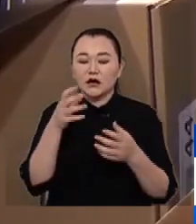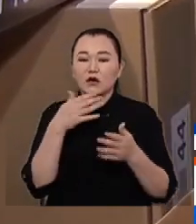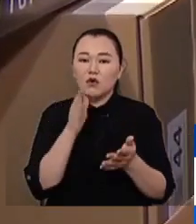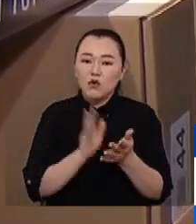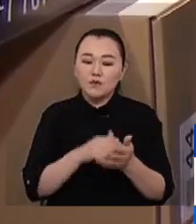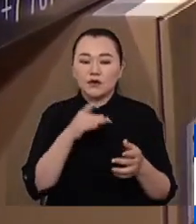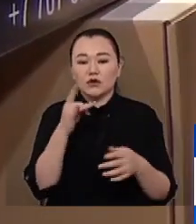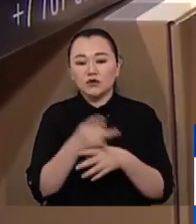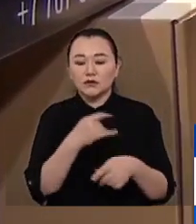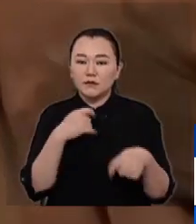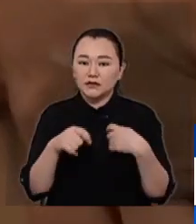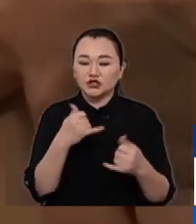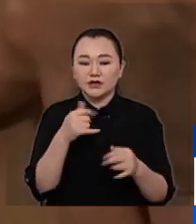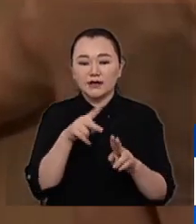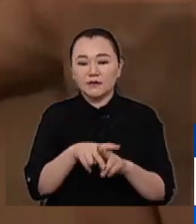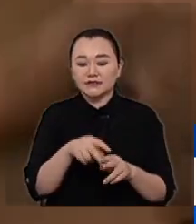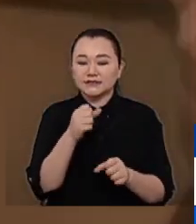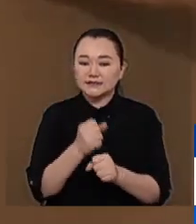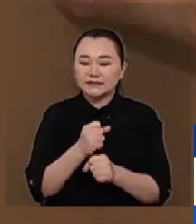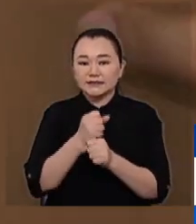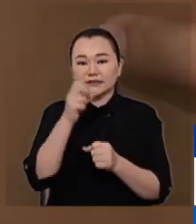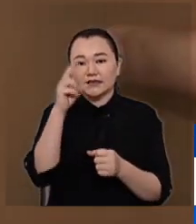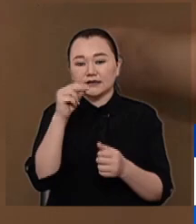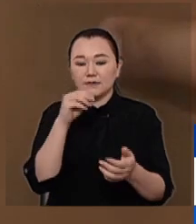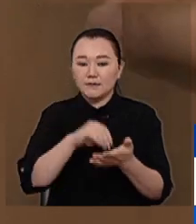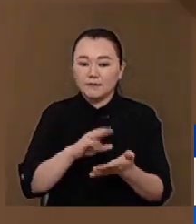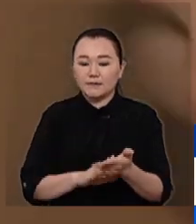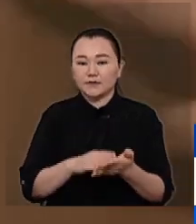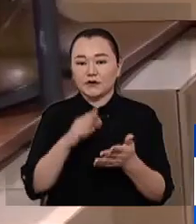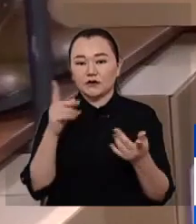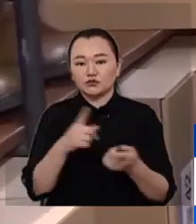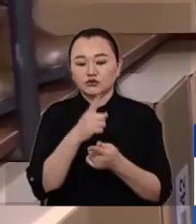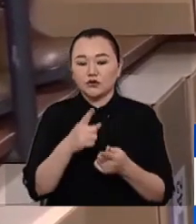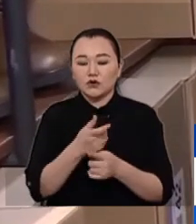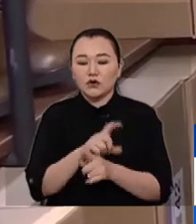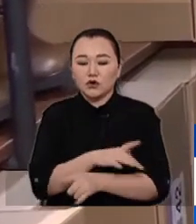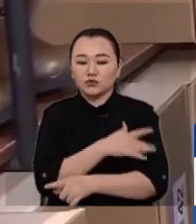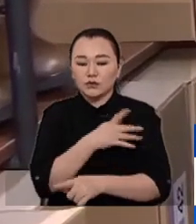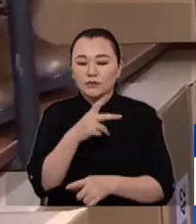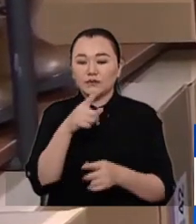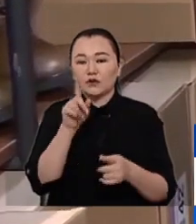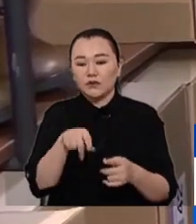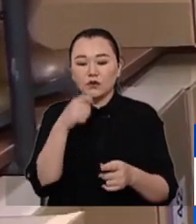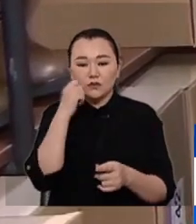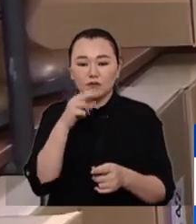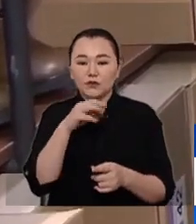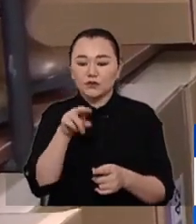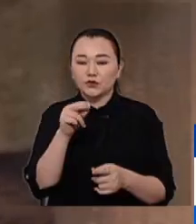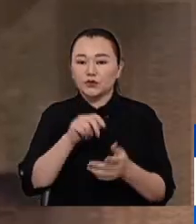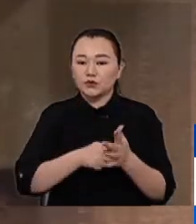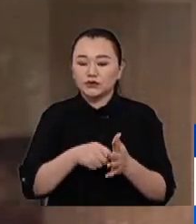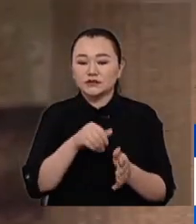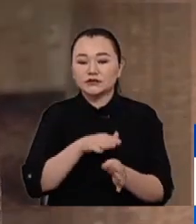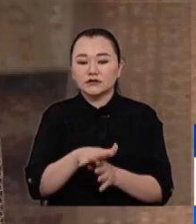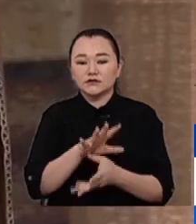розничных торговцев, которые сейчас обязаны нанести дата матрикс на остаточную продукцию, популярна услуга маркировка обуви под ключ. Ее стоимость